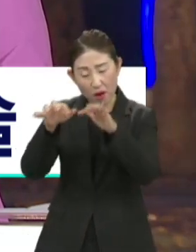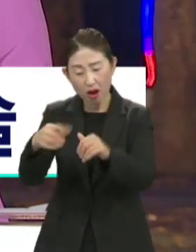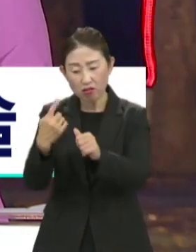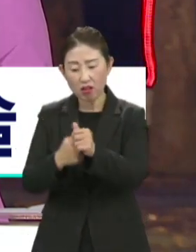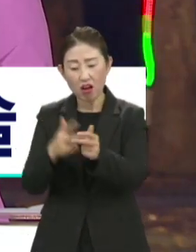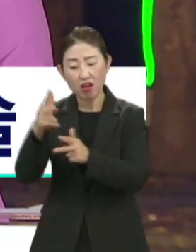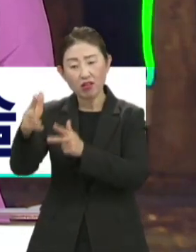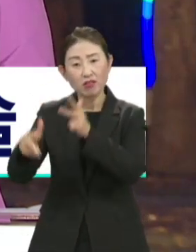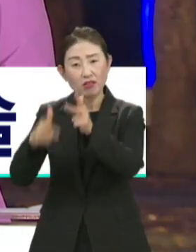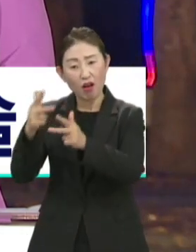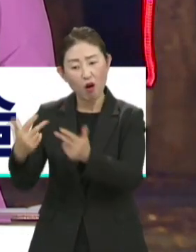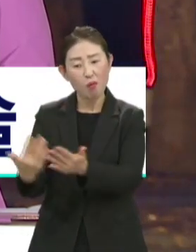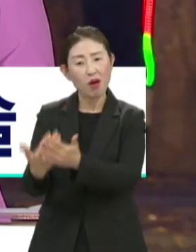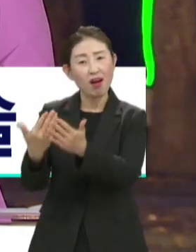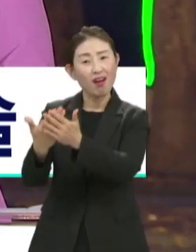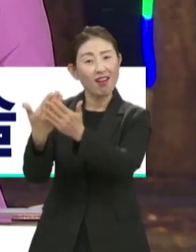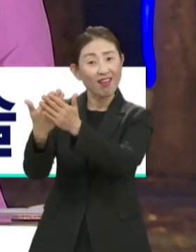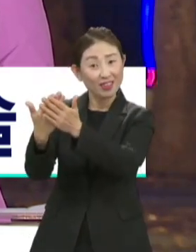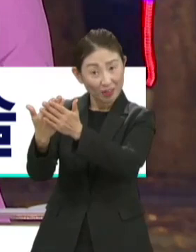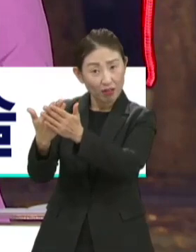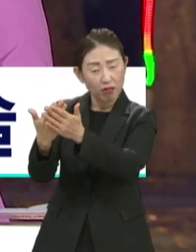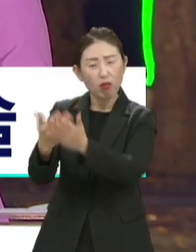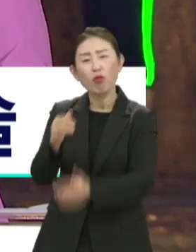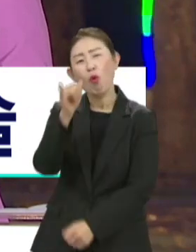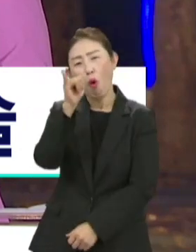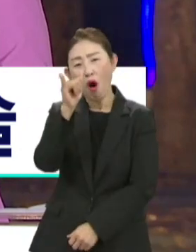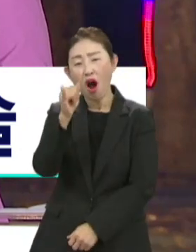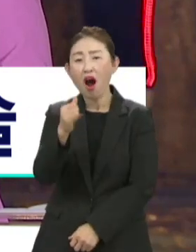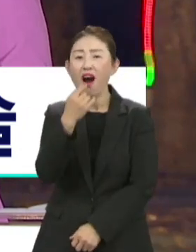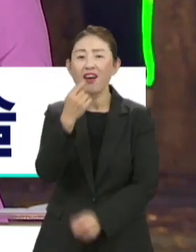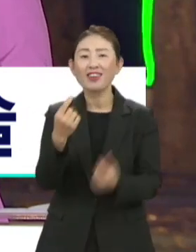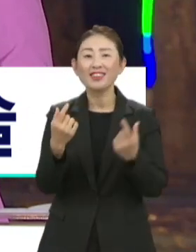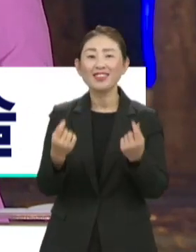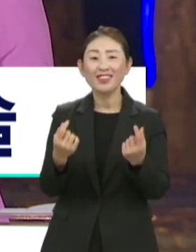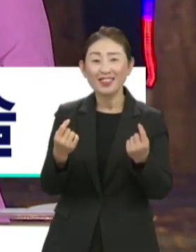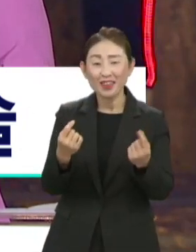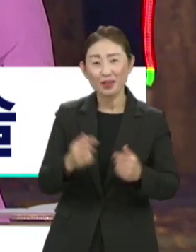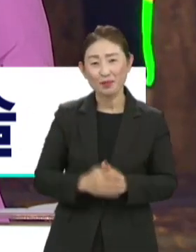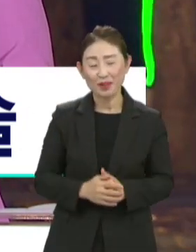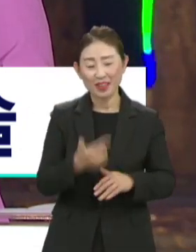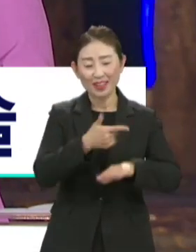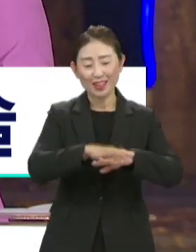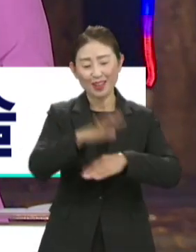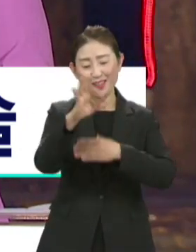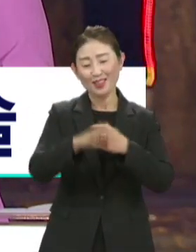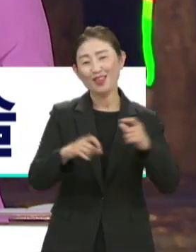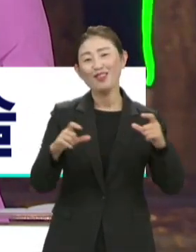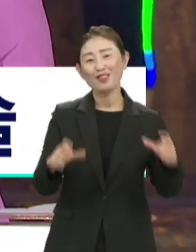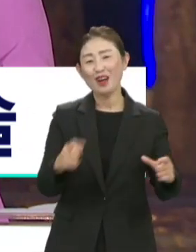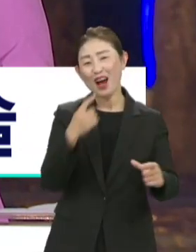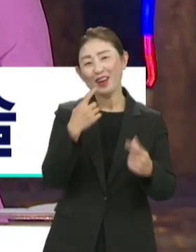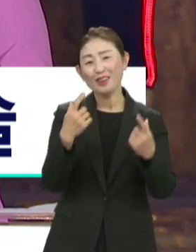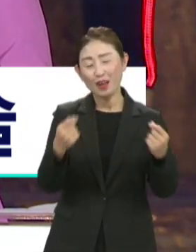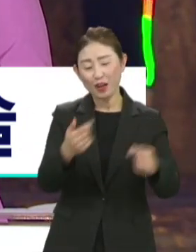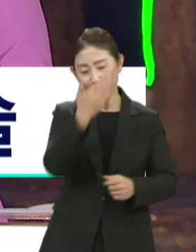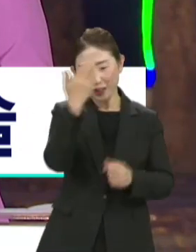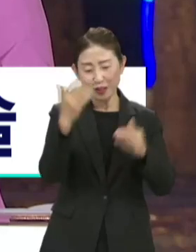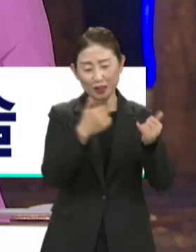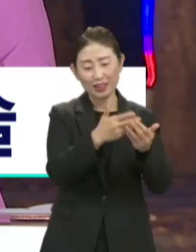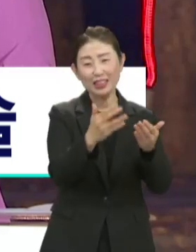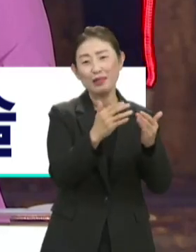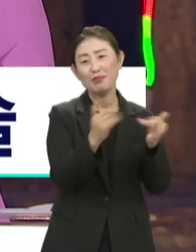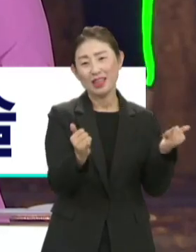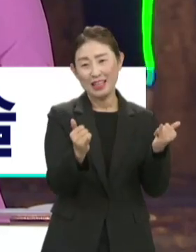산업의 도시가 되면서 성장하는 해외 사례들이 잇따르고 있습니다. 대전 서구에서도 청년 예술 작가들의